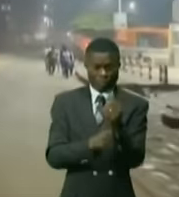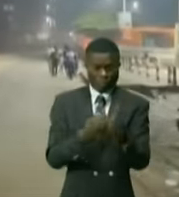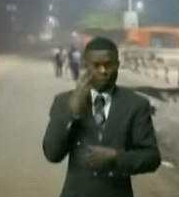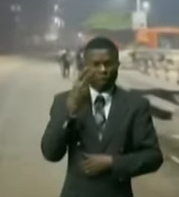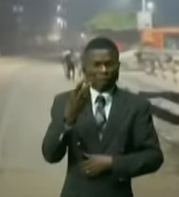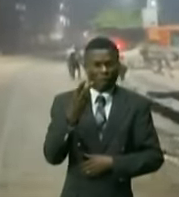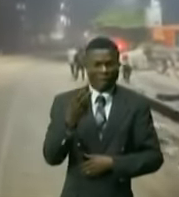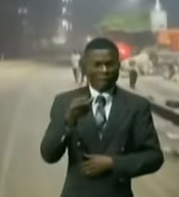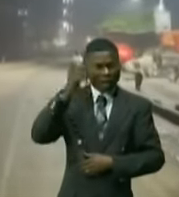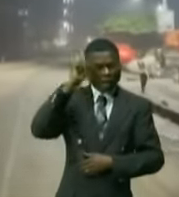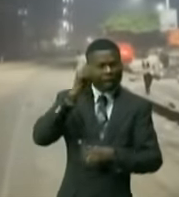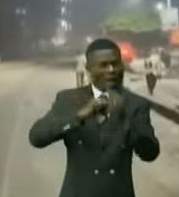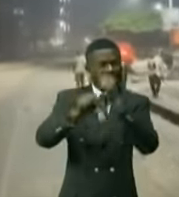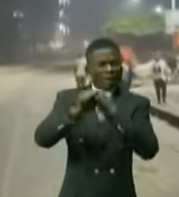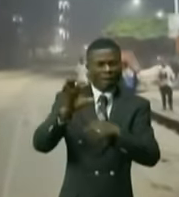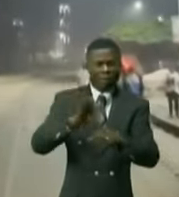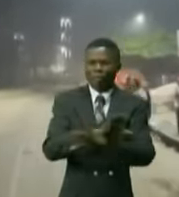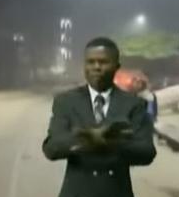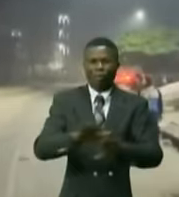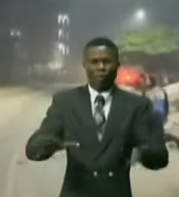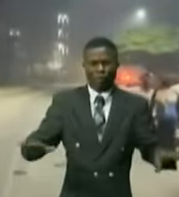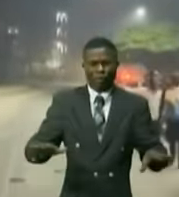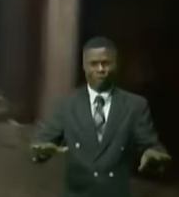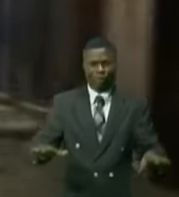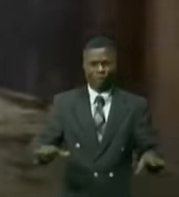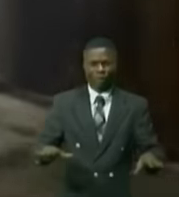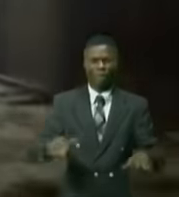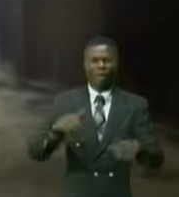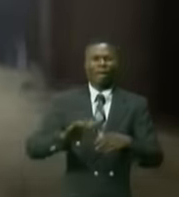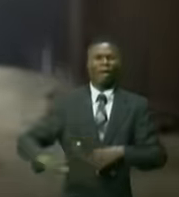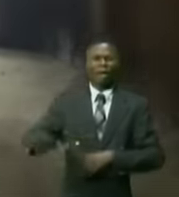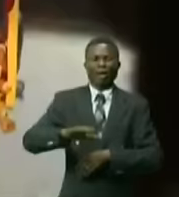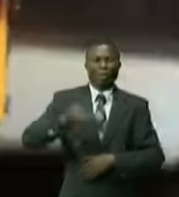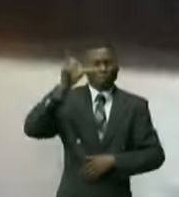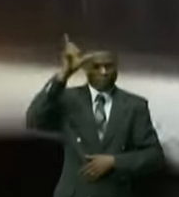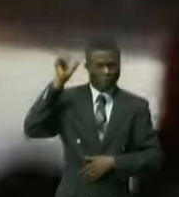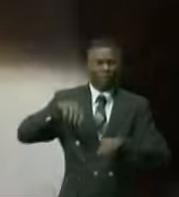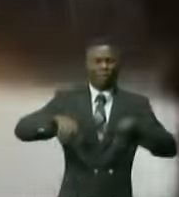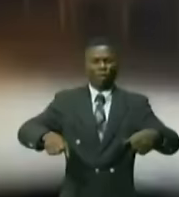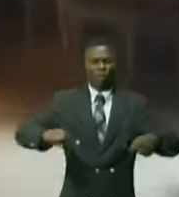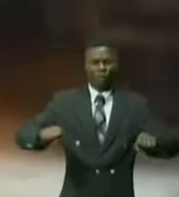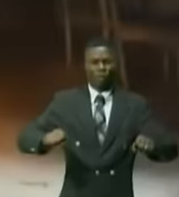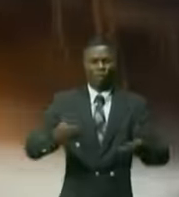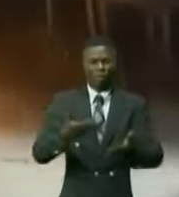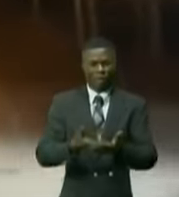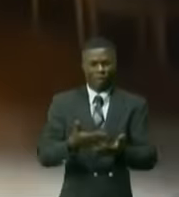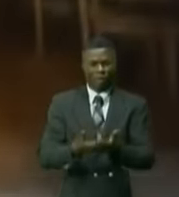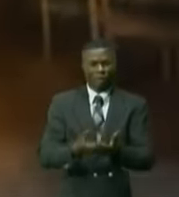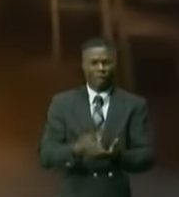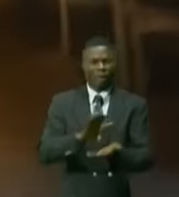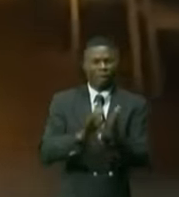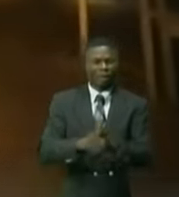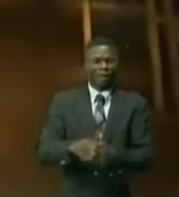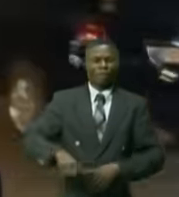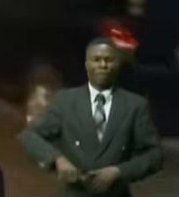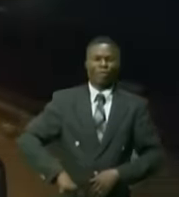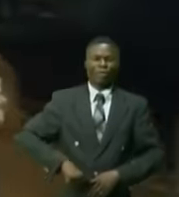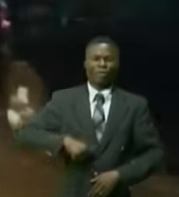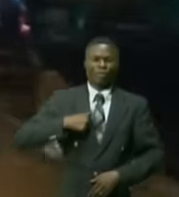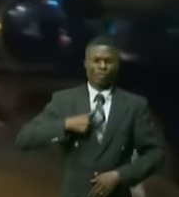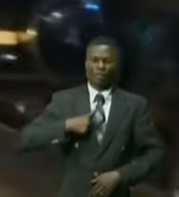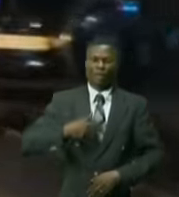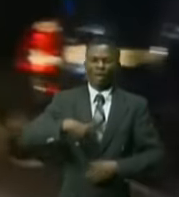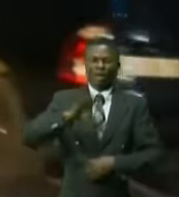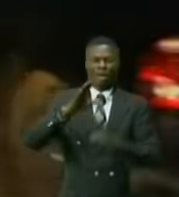pouvait croire qu'il y a eu campagne électorale au pays de Lumumba. Sur cette moto, cet homme rentre fièrement avec son butin.